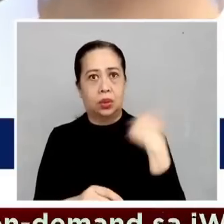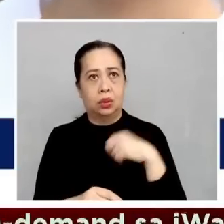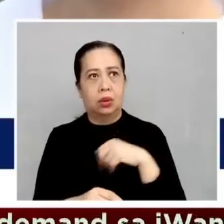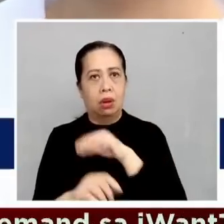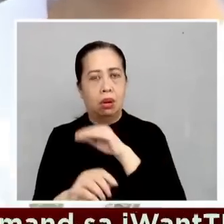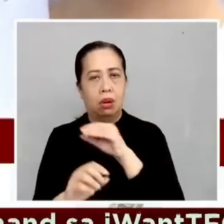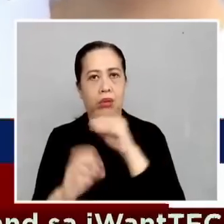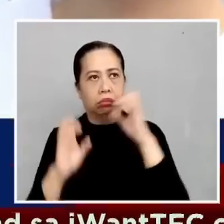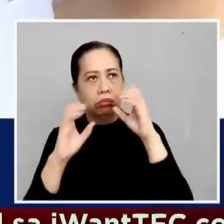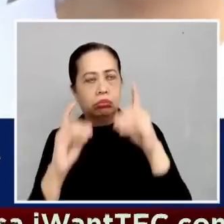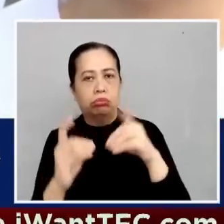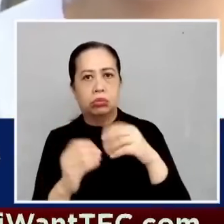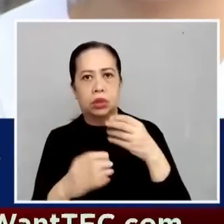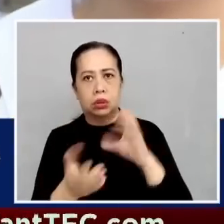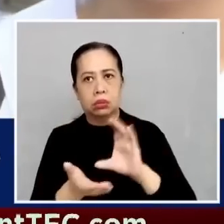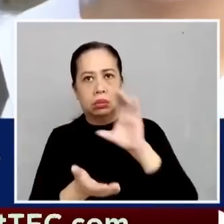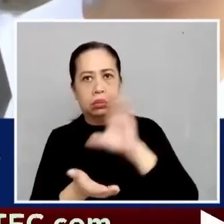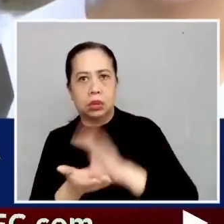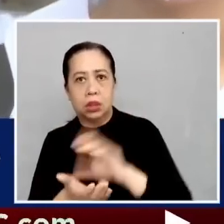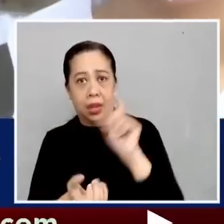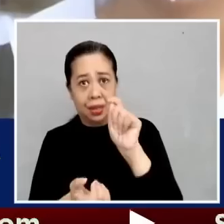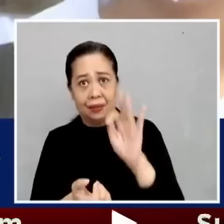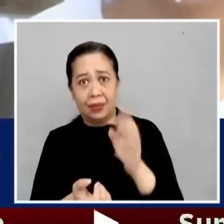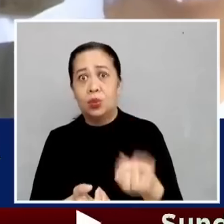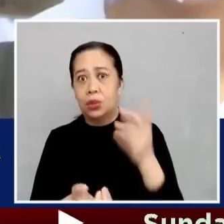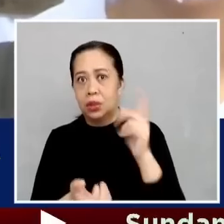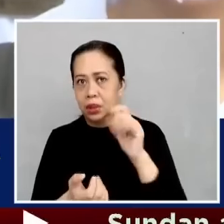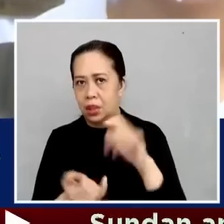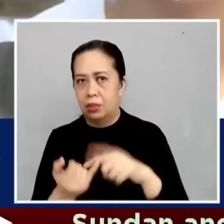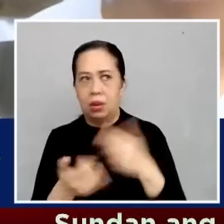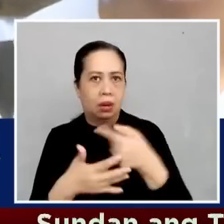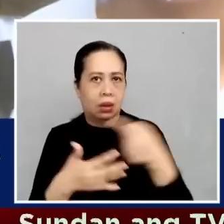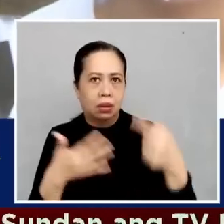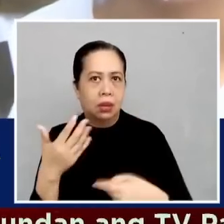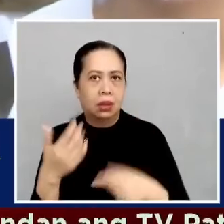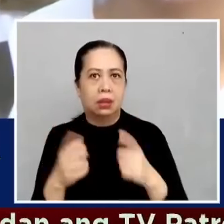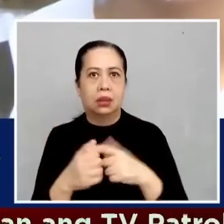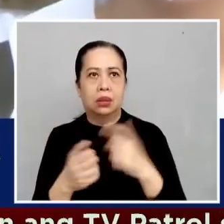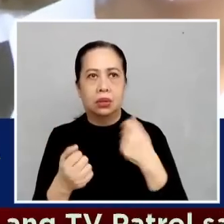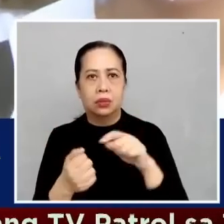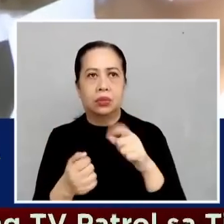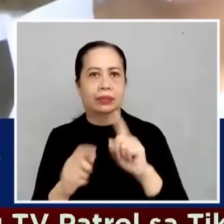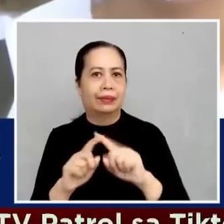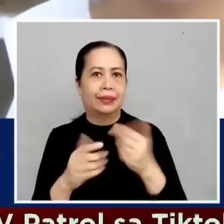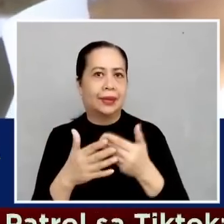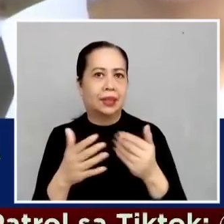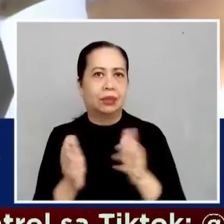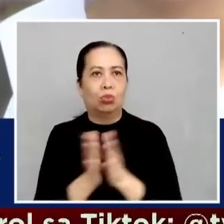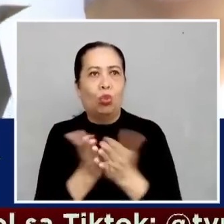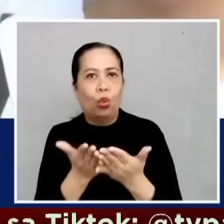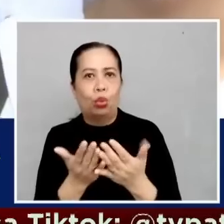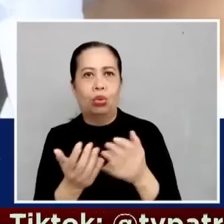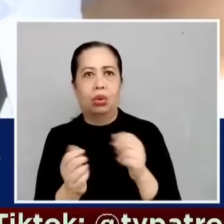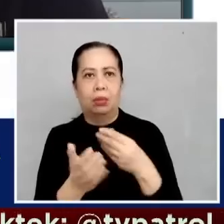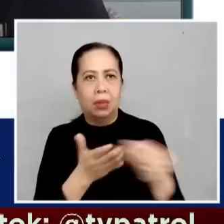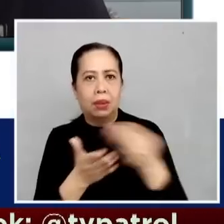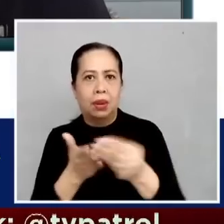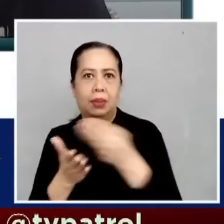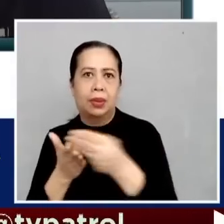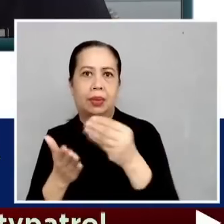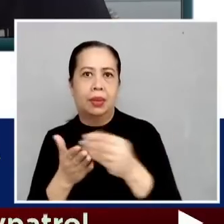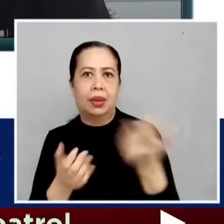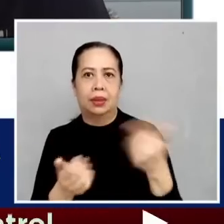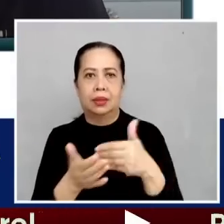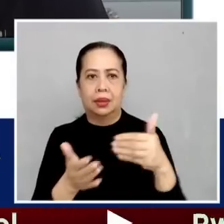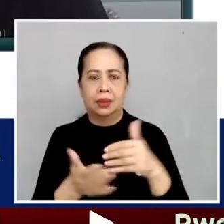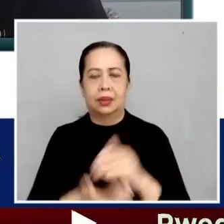education is malaki. Tuition pa lang po yan, may mga gamit pa po kami, paraphernalias, libro na kailangan namin bilhin. You know,